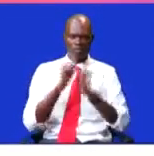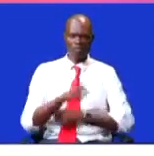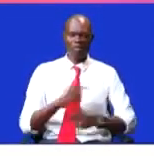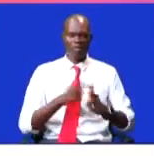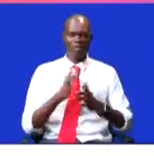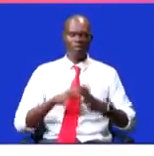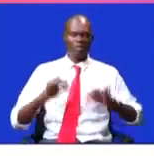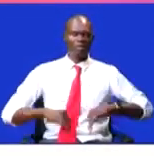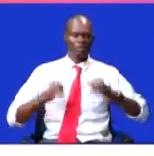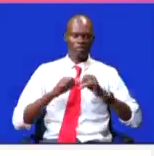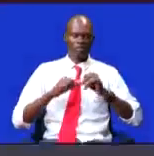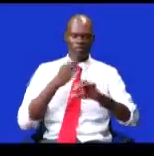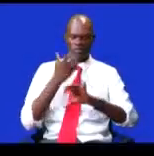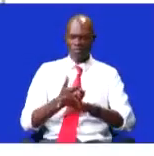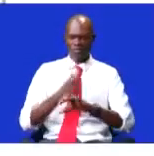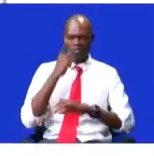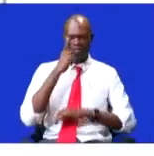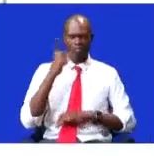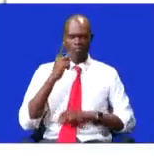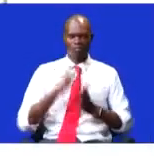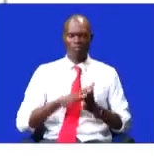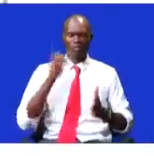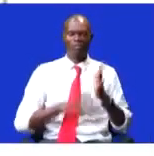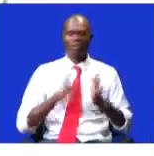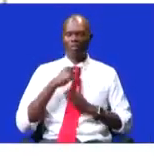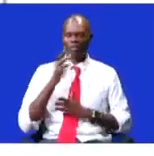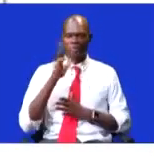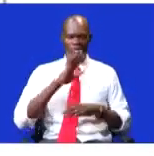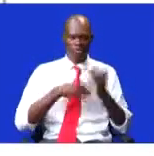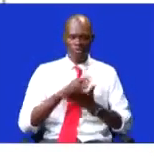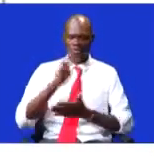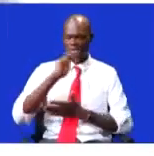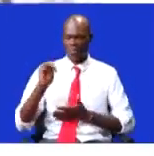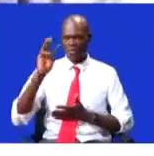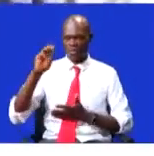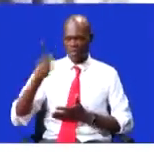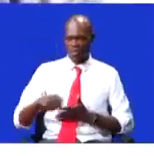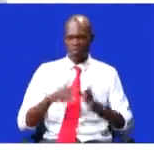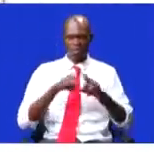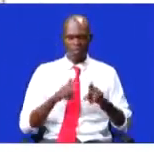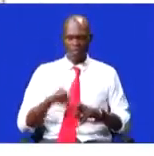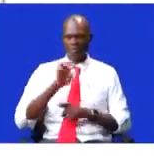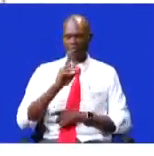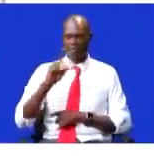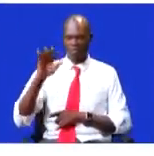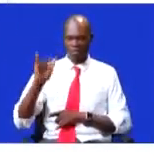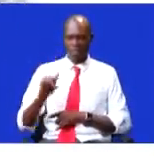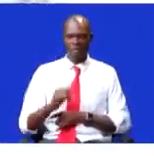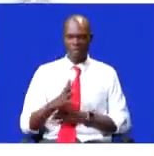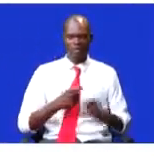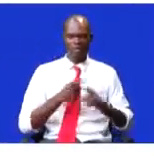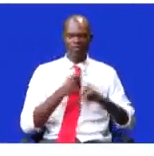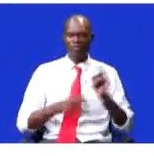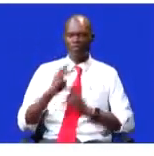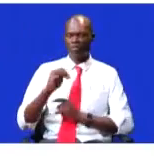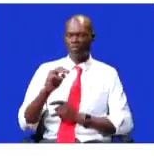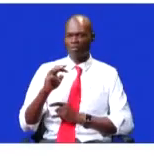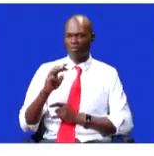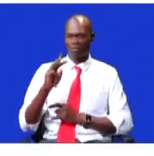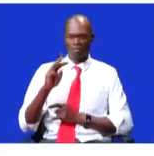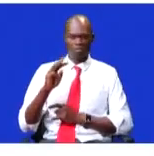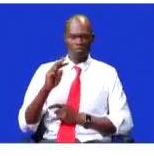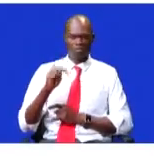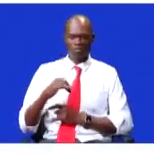ne piny. Gima datemo ng'iso wabunge kocha kaka road education ma joga from Nita duro kung'eyo